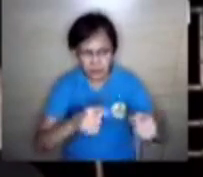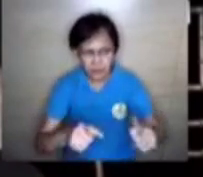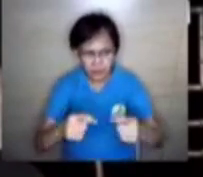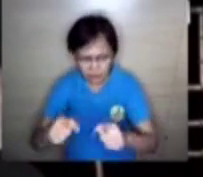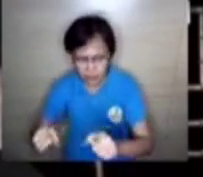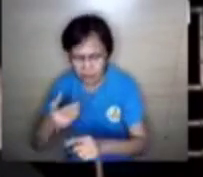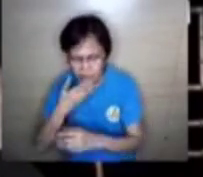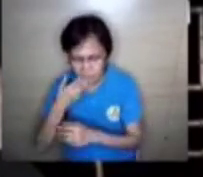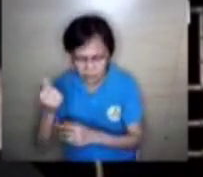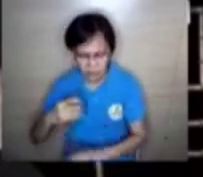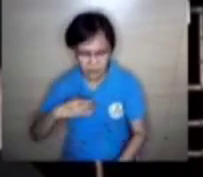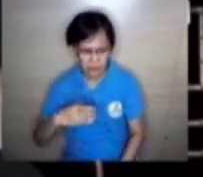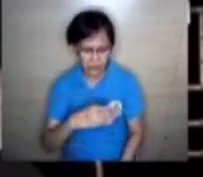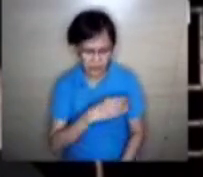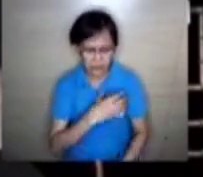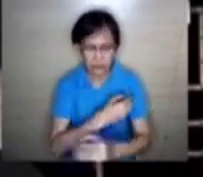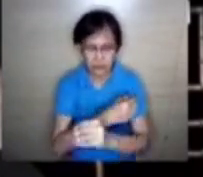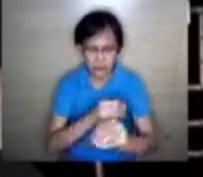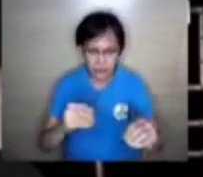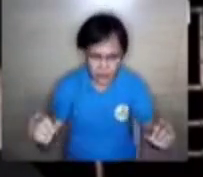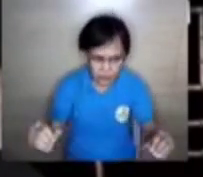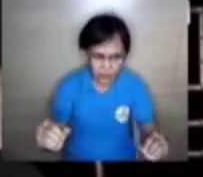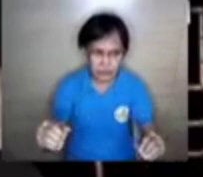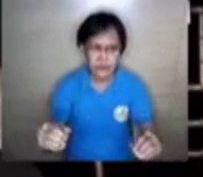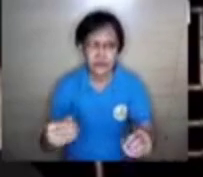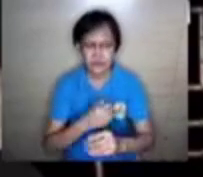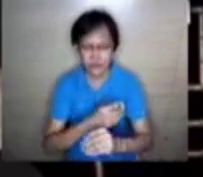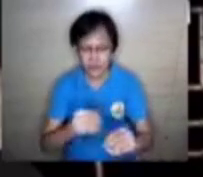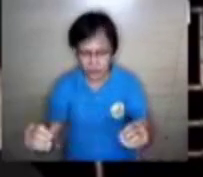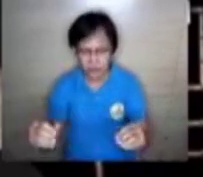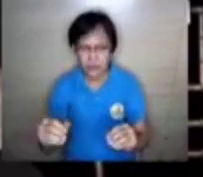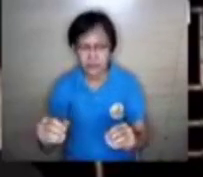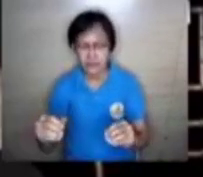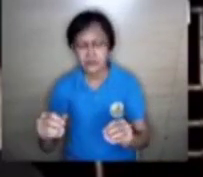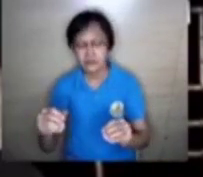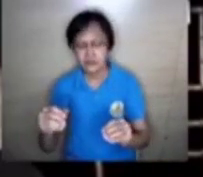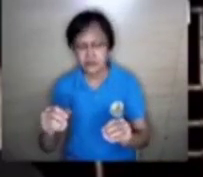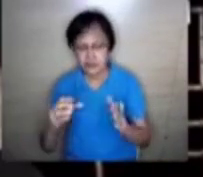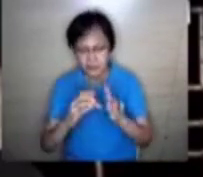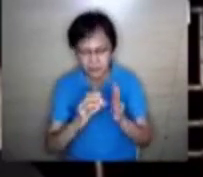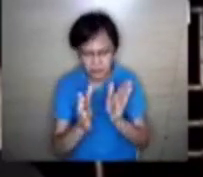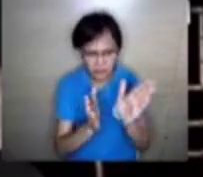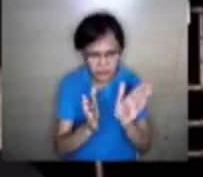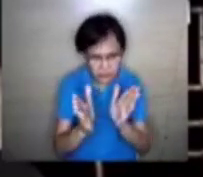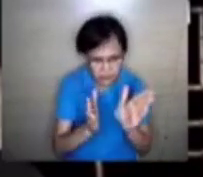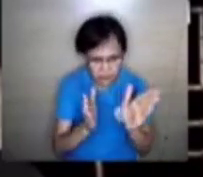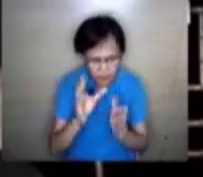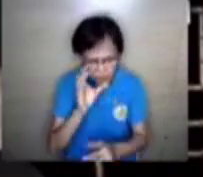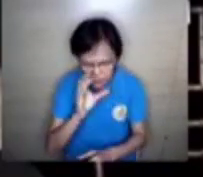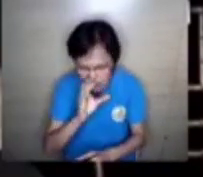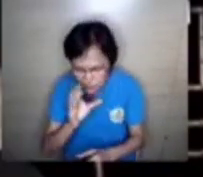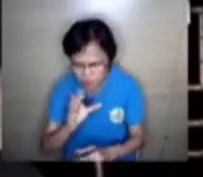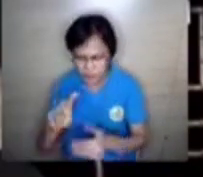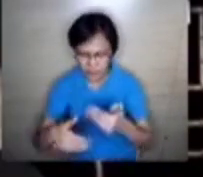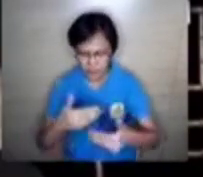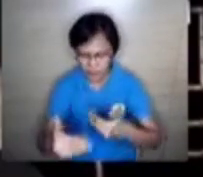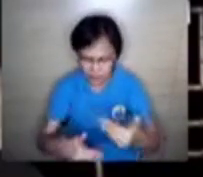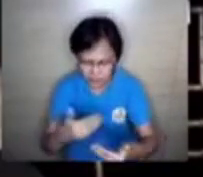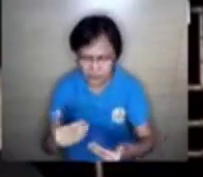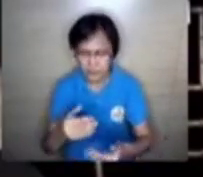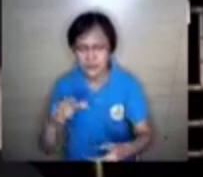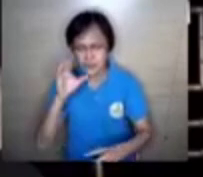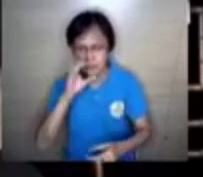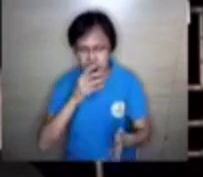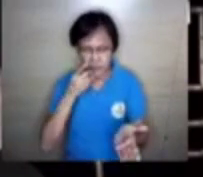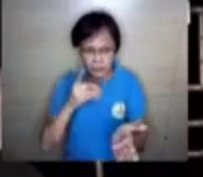Accounting Office, Office of General Services sa paghahanap ng mga dokumento, pagsisinop sa proseso at pagpapatupad ng